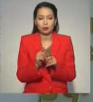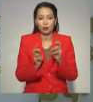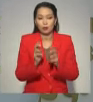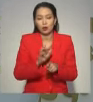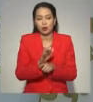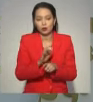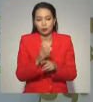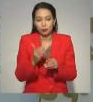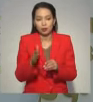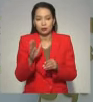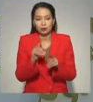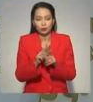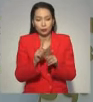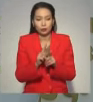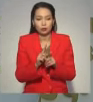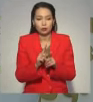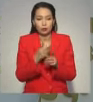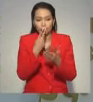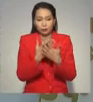бастады. Қалай иммунитетті көтеру үшін.